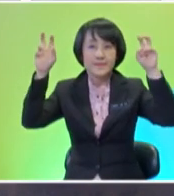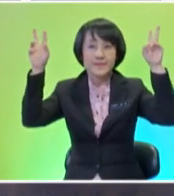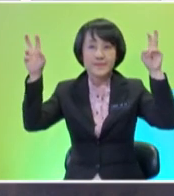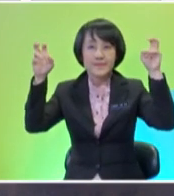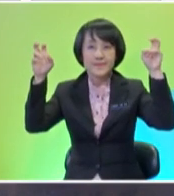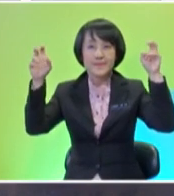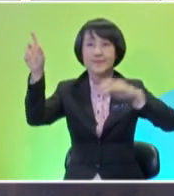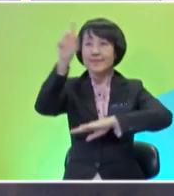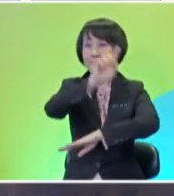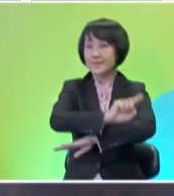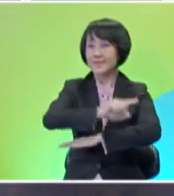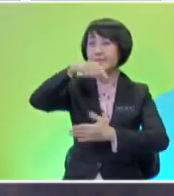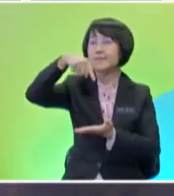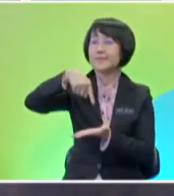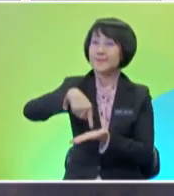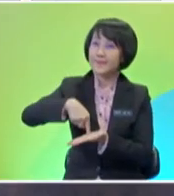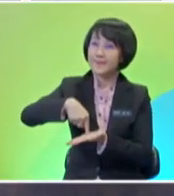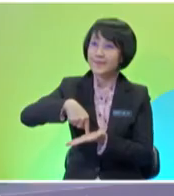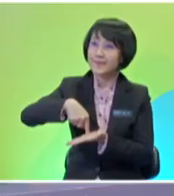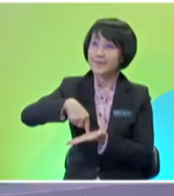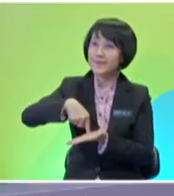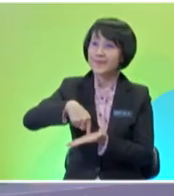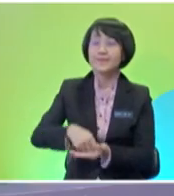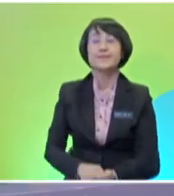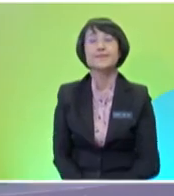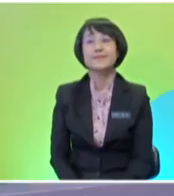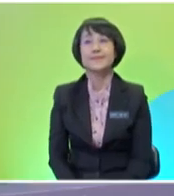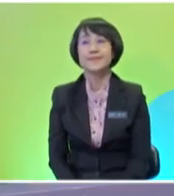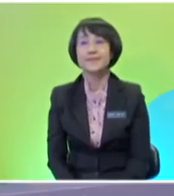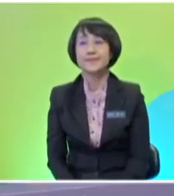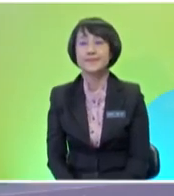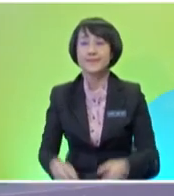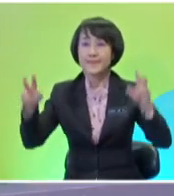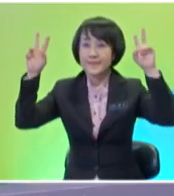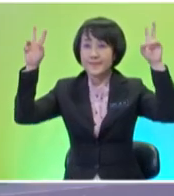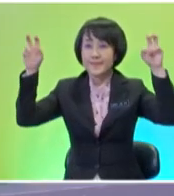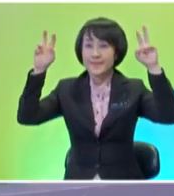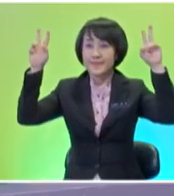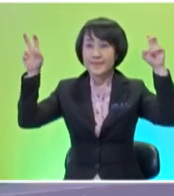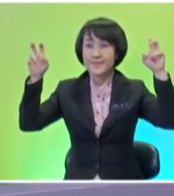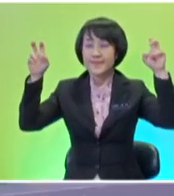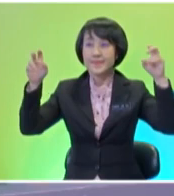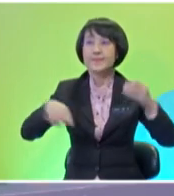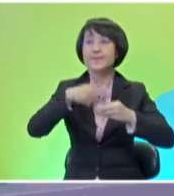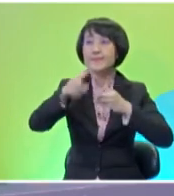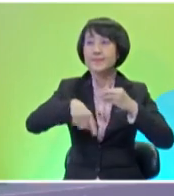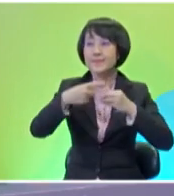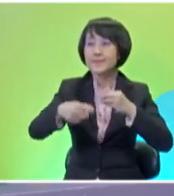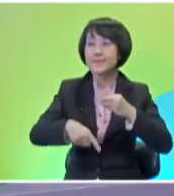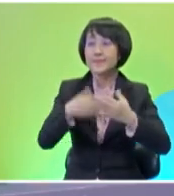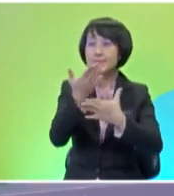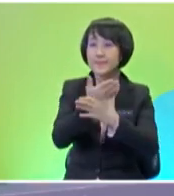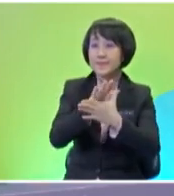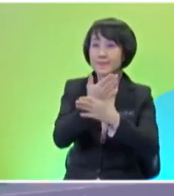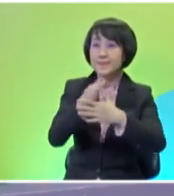pada hari ini Baiklah oke tajuk yang kita akan belajar pada hari ini adalah tajuk berkaitan bahagia simbol yang